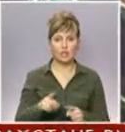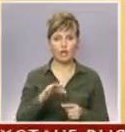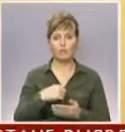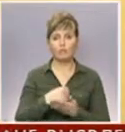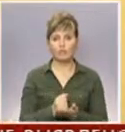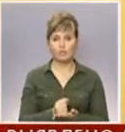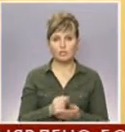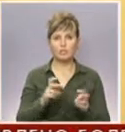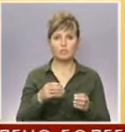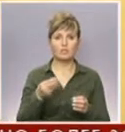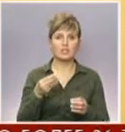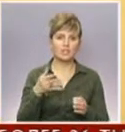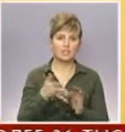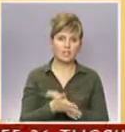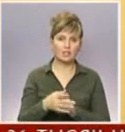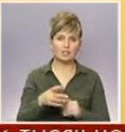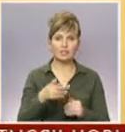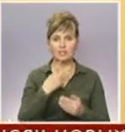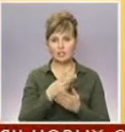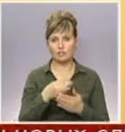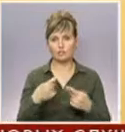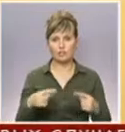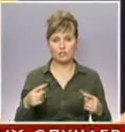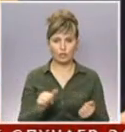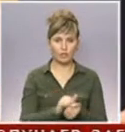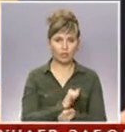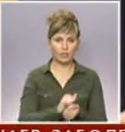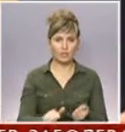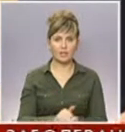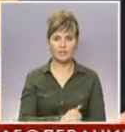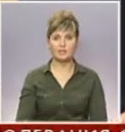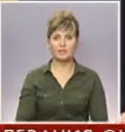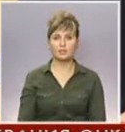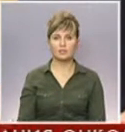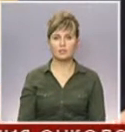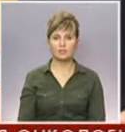сертификата об утверждении типа средств измерений, а также другие документы.